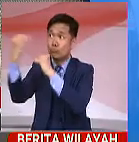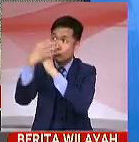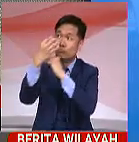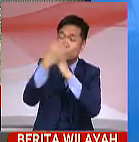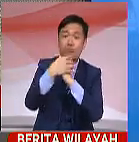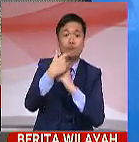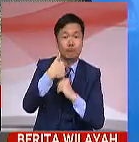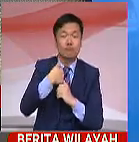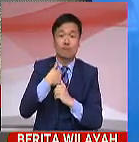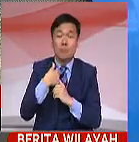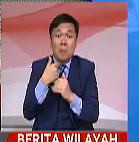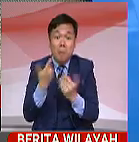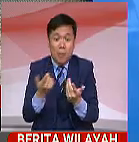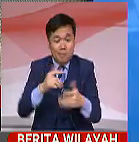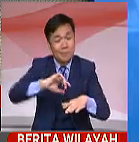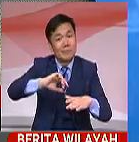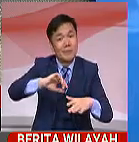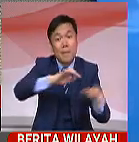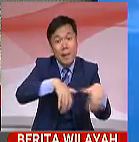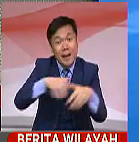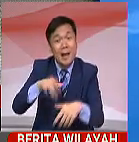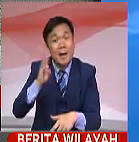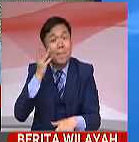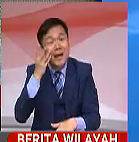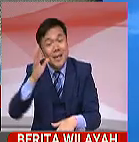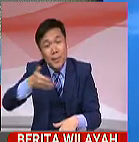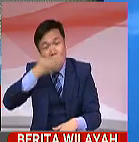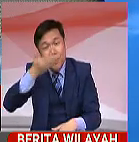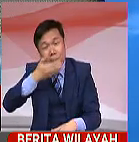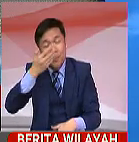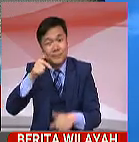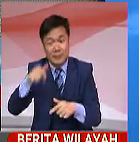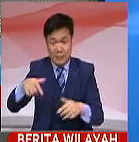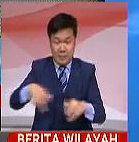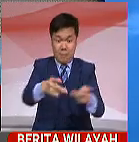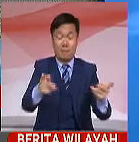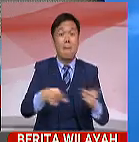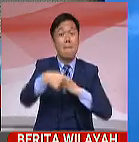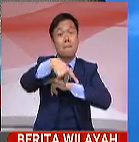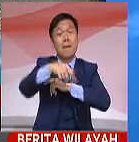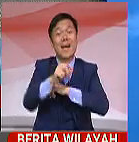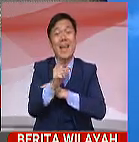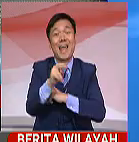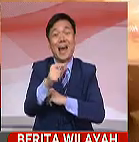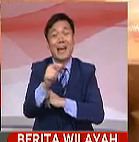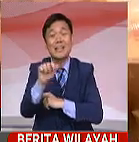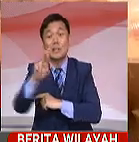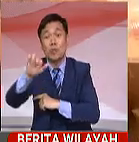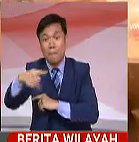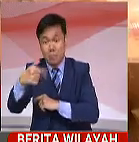kita buat padi wangi ini. Maknanya kalau dalam padang terap ni, saya rasa kita orang yang berdamalah.